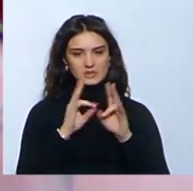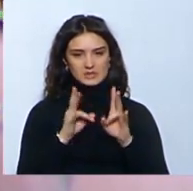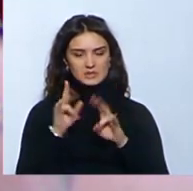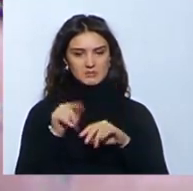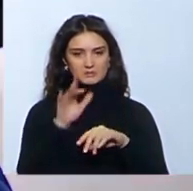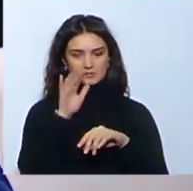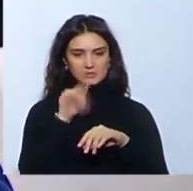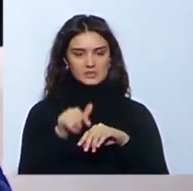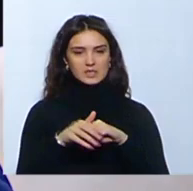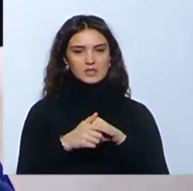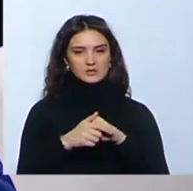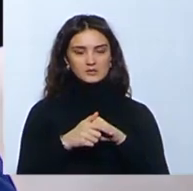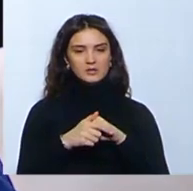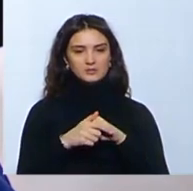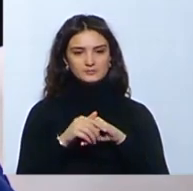დროს, როგორც